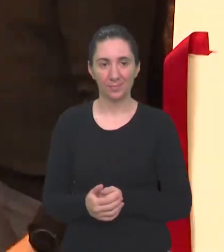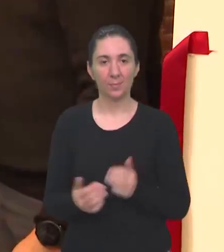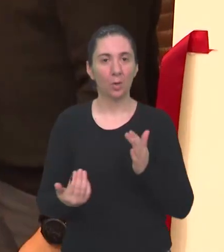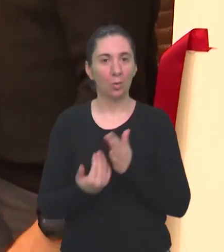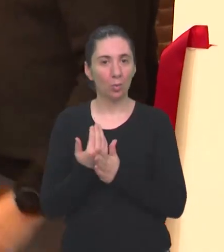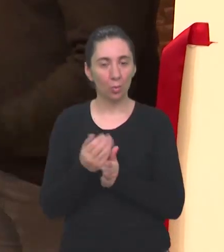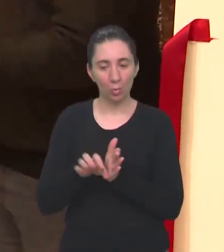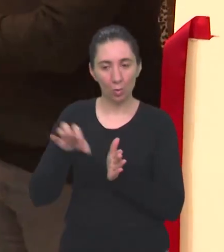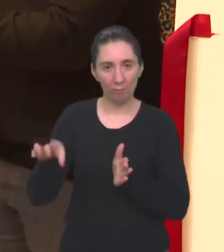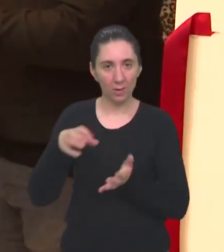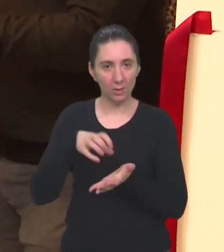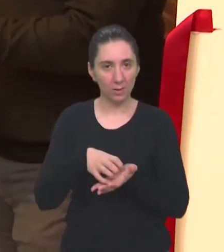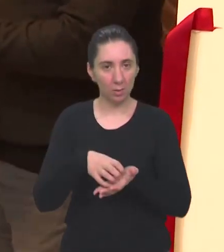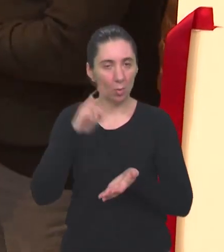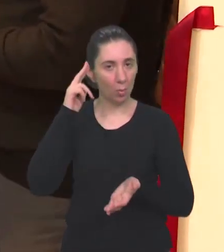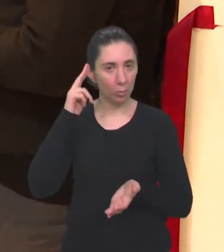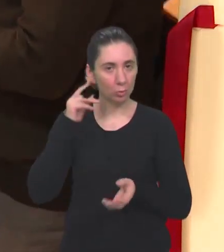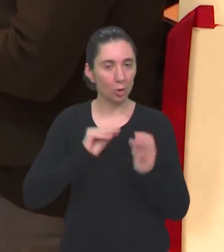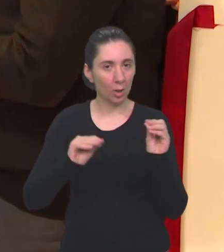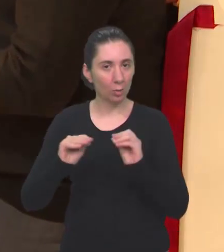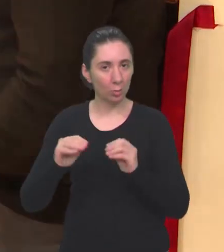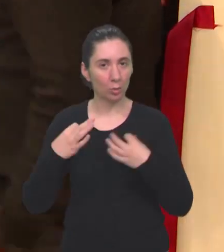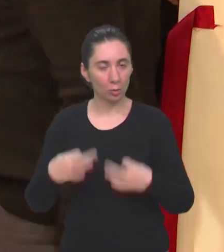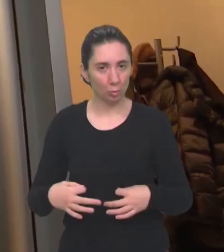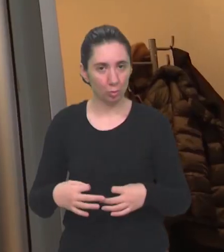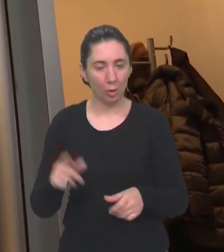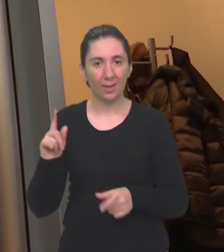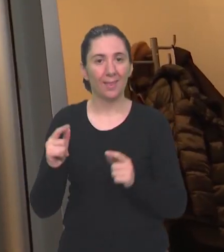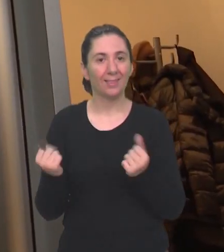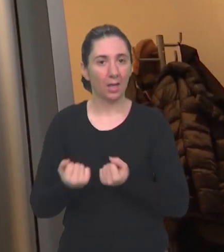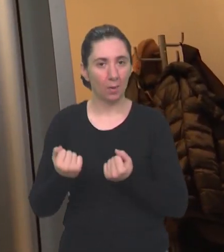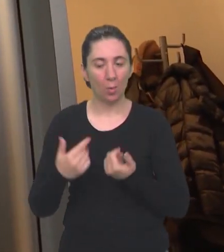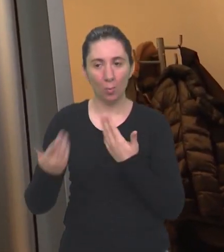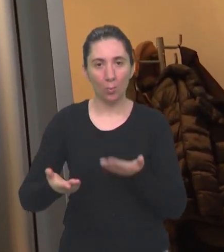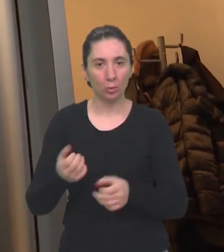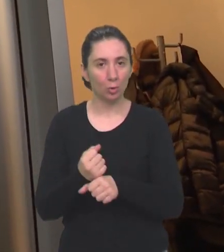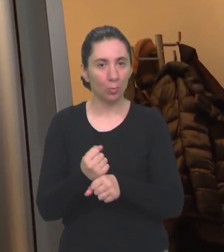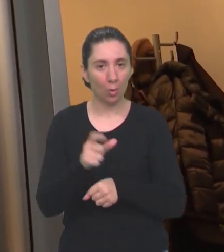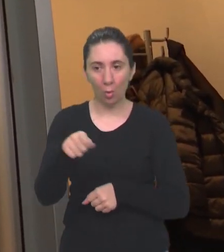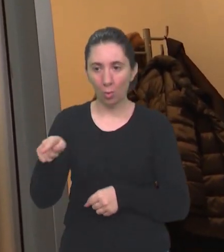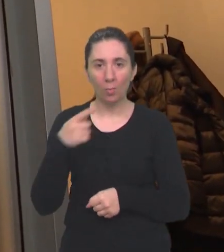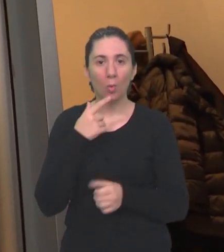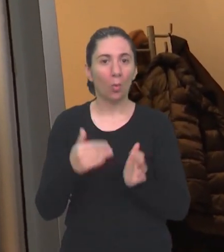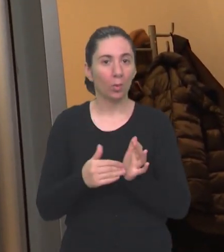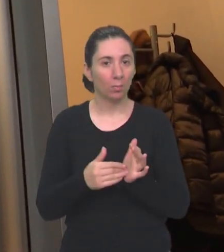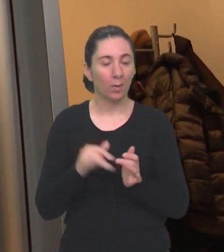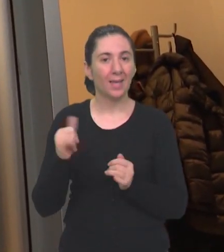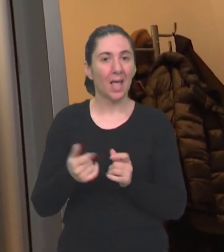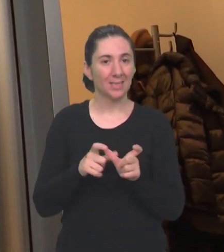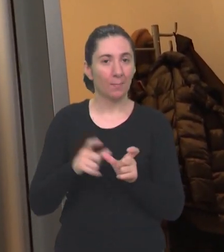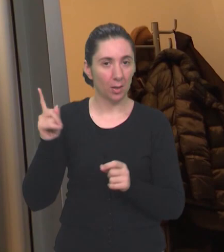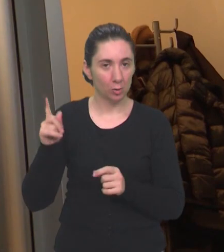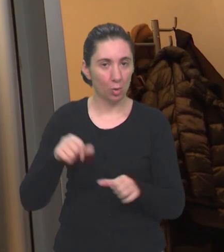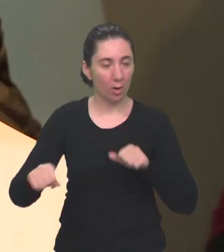Bravo. Nova podružnica centra omogućit će edukacijskim stručnjacima i terapeutima pružanje podrške onima kojima je potrebna u